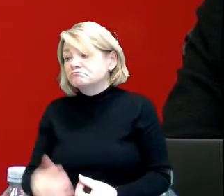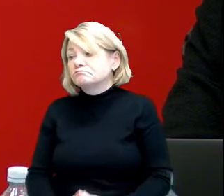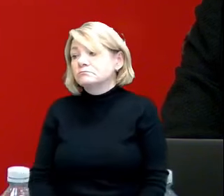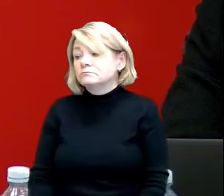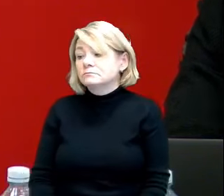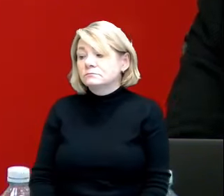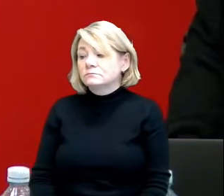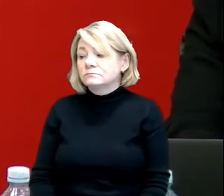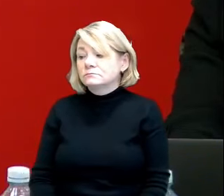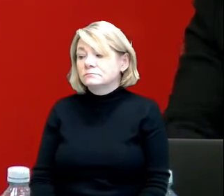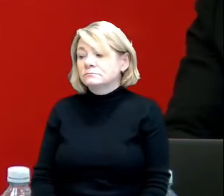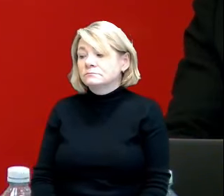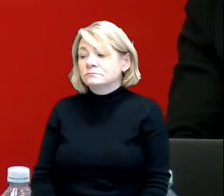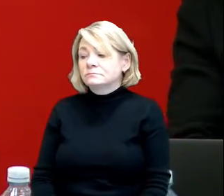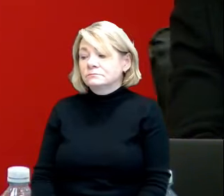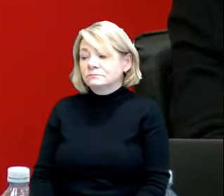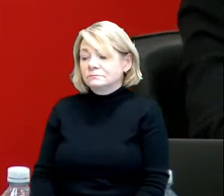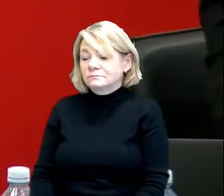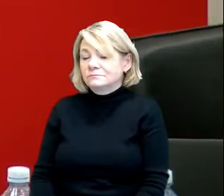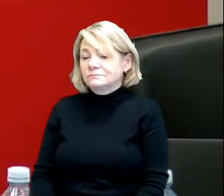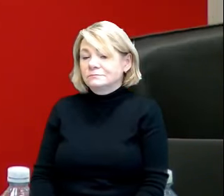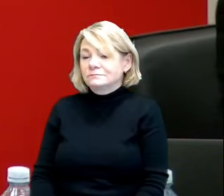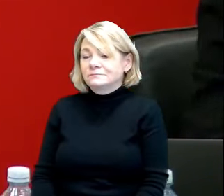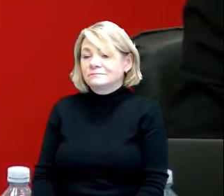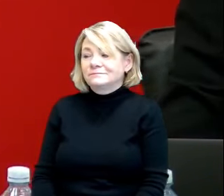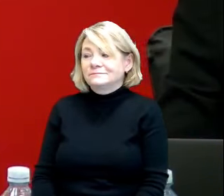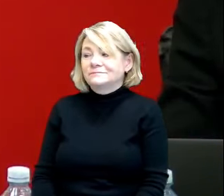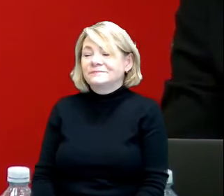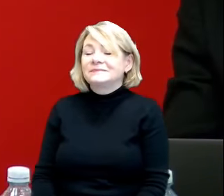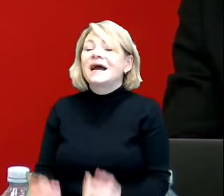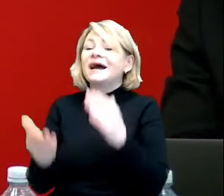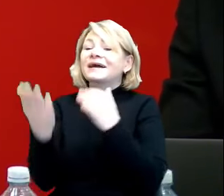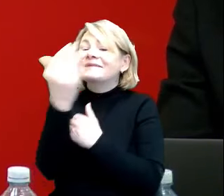kviečiu balsuoti 13 darbotvarkės klausimas